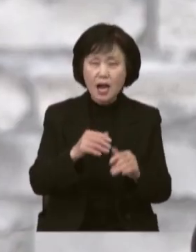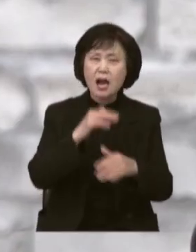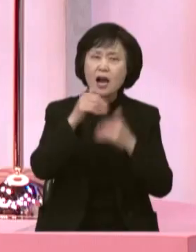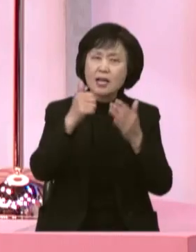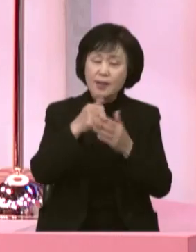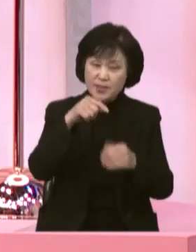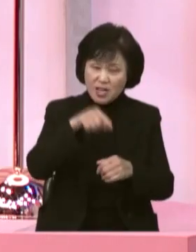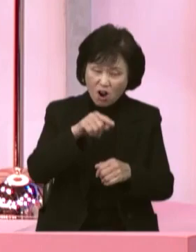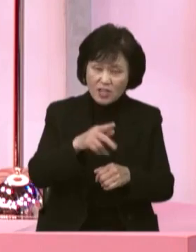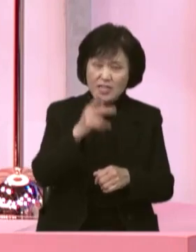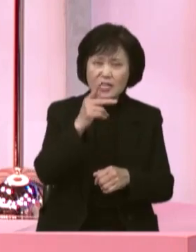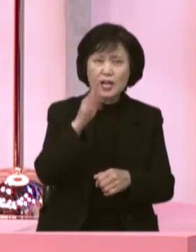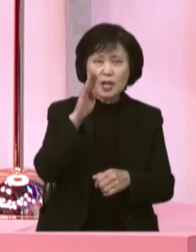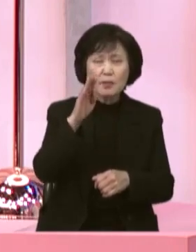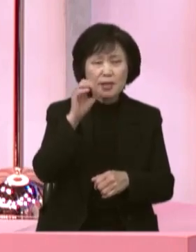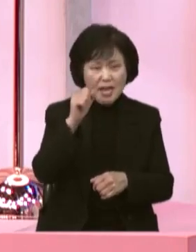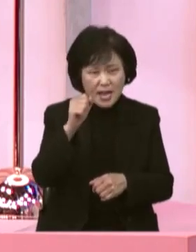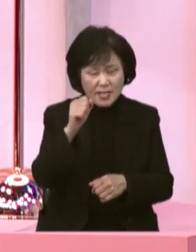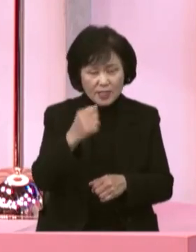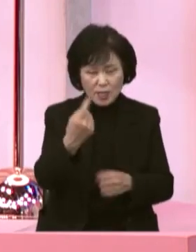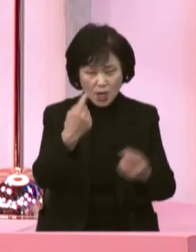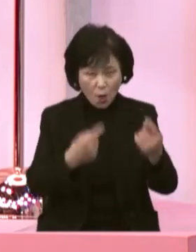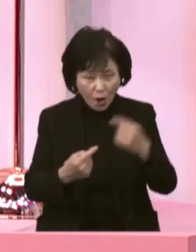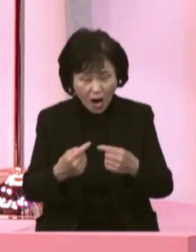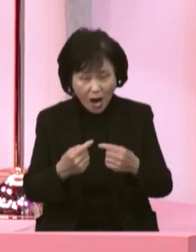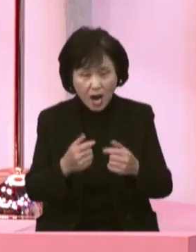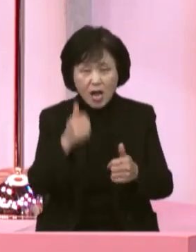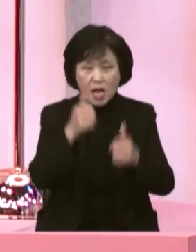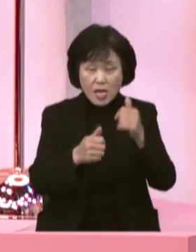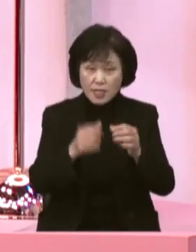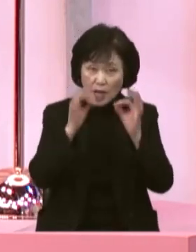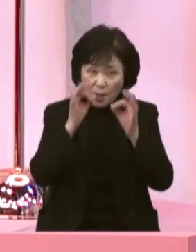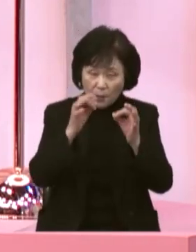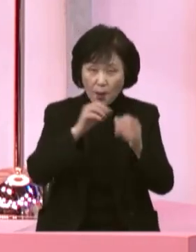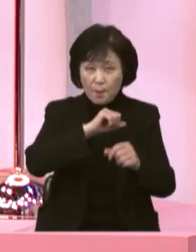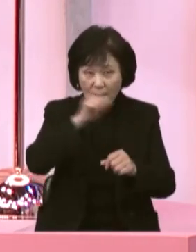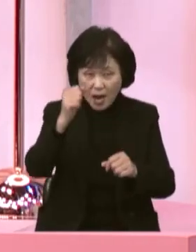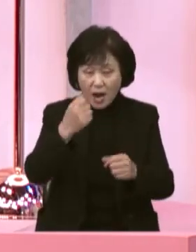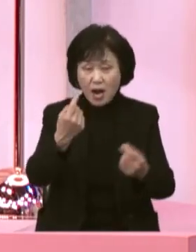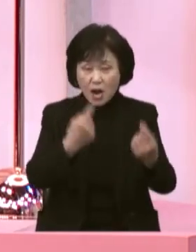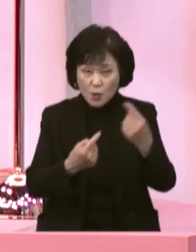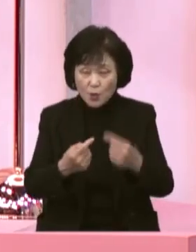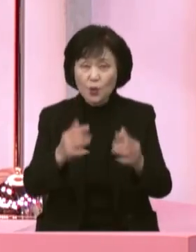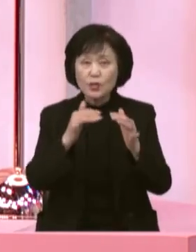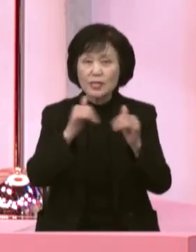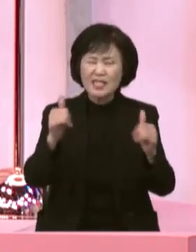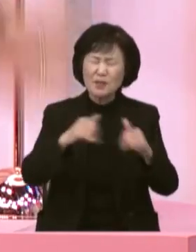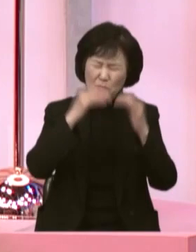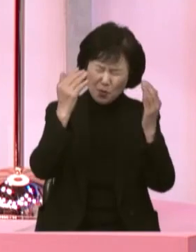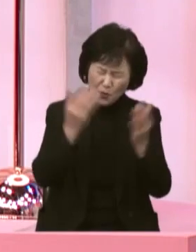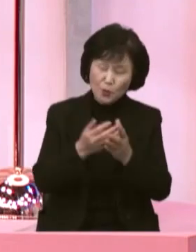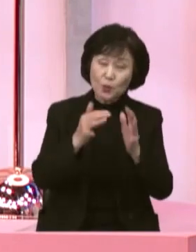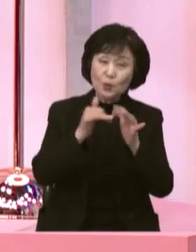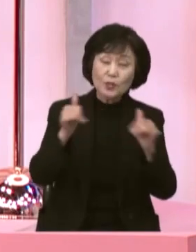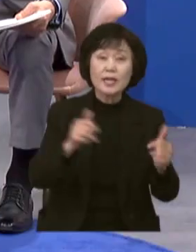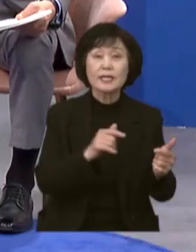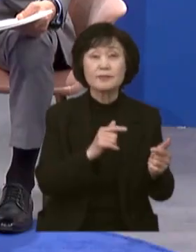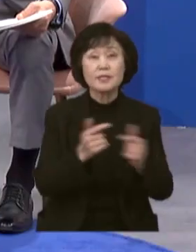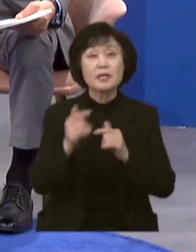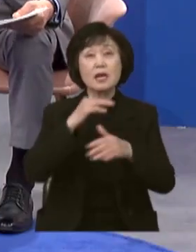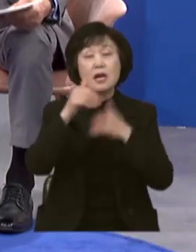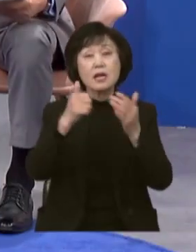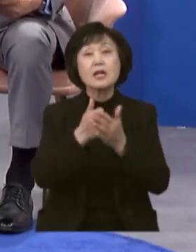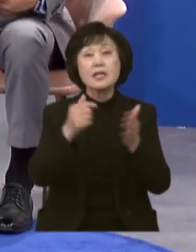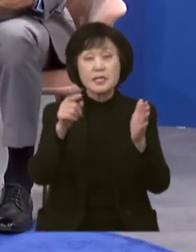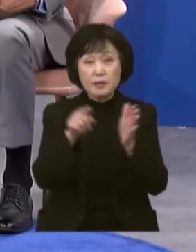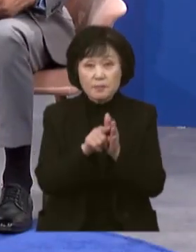제가 매일 기도했어요. 그리고 나니까 지금 거의 막 7, 80%가 이제는 다 예수 믿어요. 시극인실.